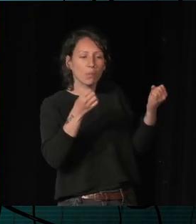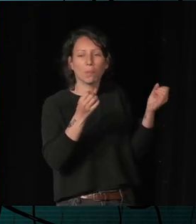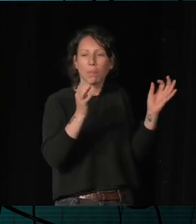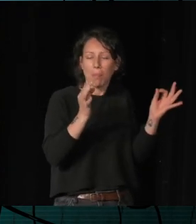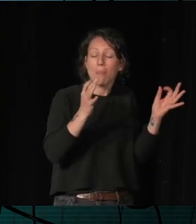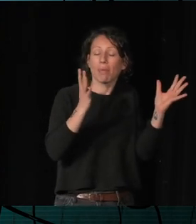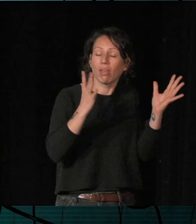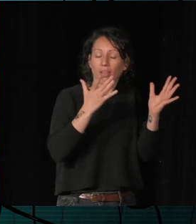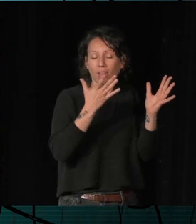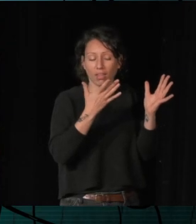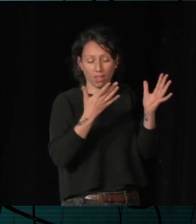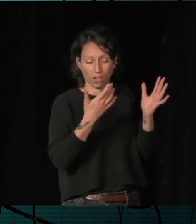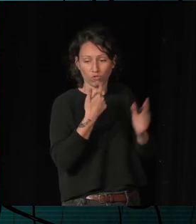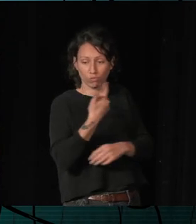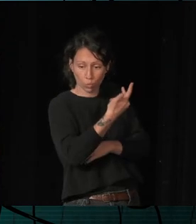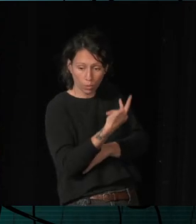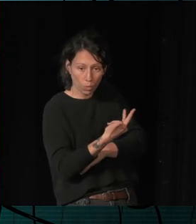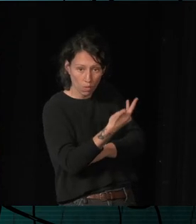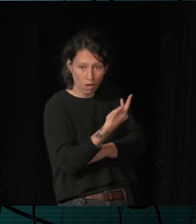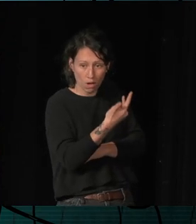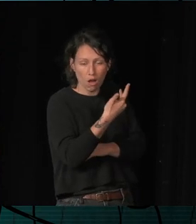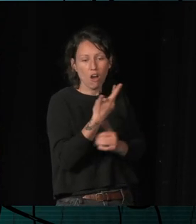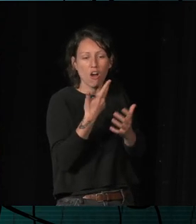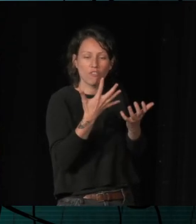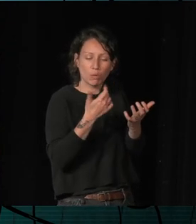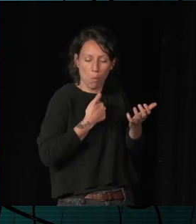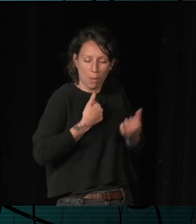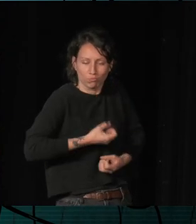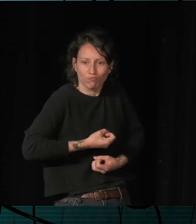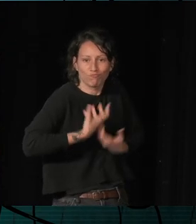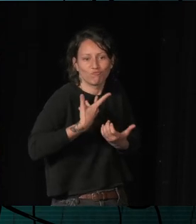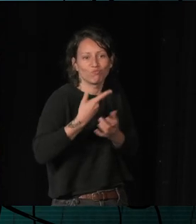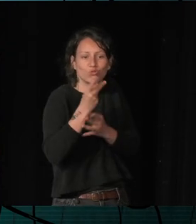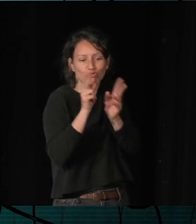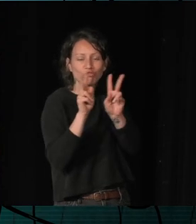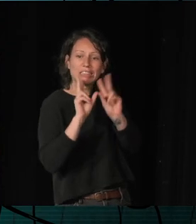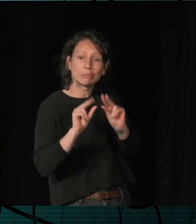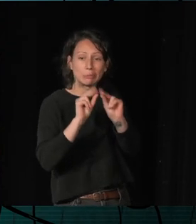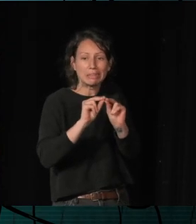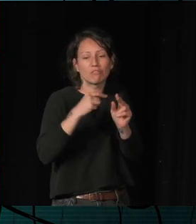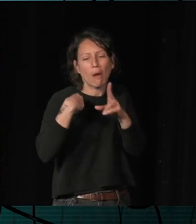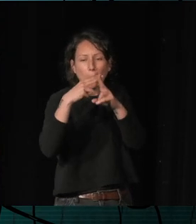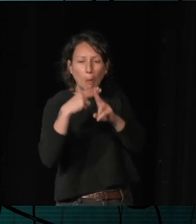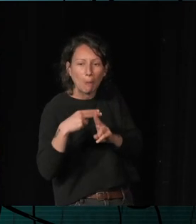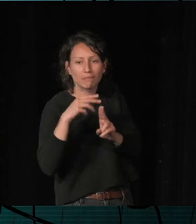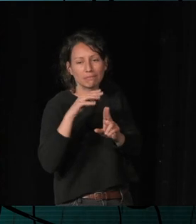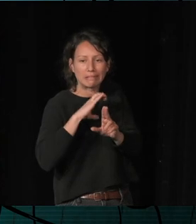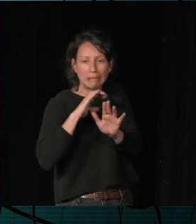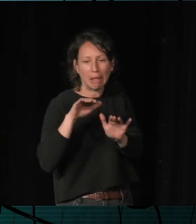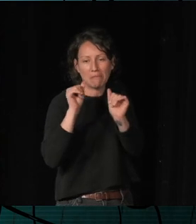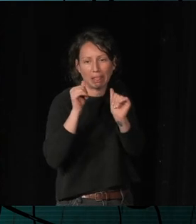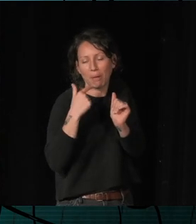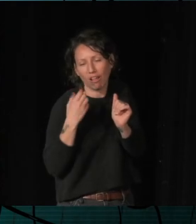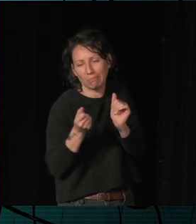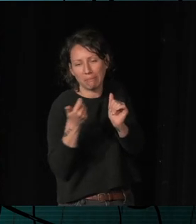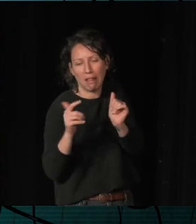point introductif, que j'espère pas trop long et avec pas trop de noms, même s'il y en aura quelques-uns, sur les liens et les raisons qui nous poussent aujourd'hui à